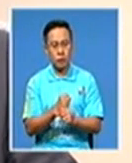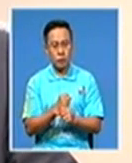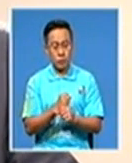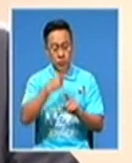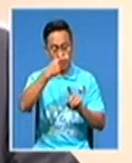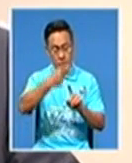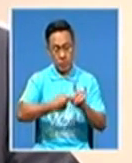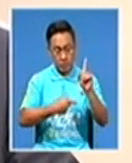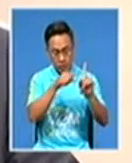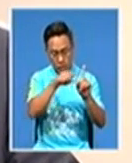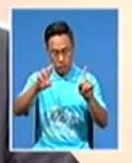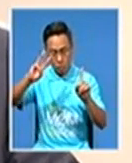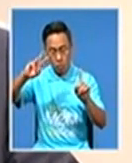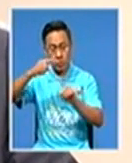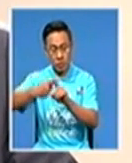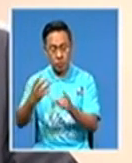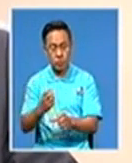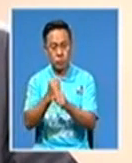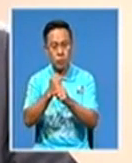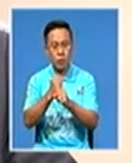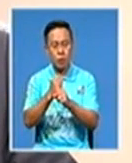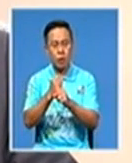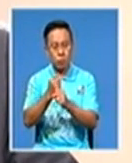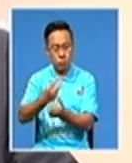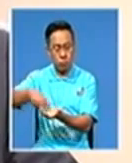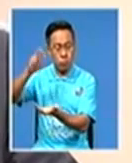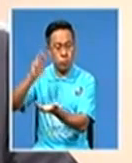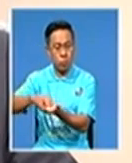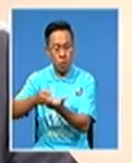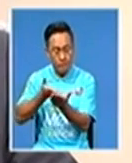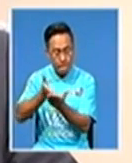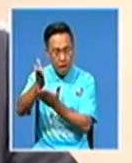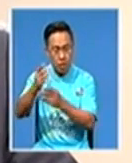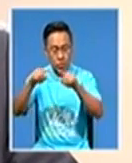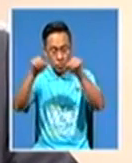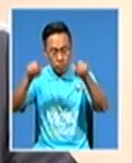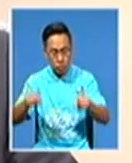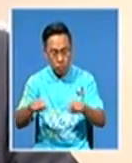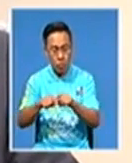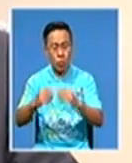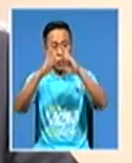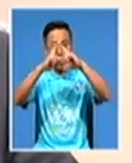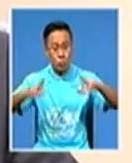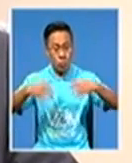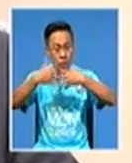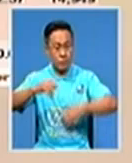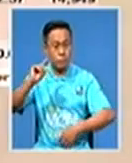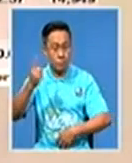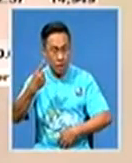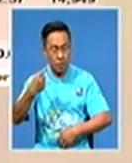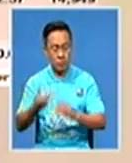แรกเนี่ยนะฮะมีการออกใบอนุญาตโรงงานทั้งที่ประกอบกิจการใหม่และขยายโรงง